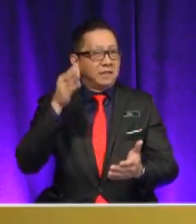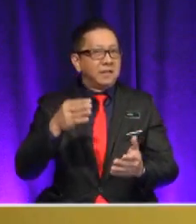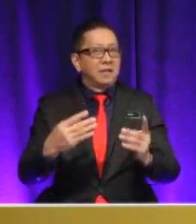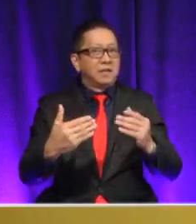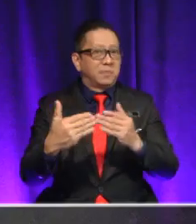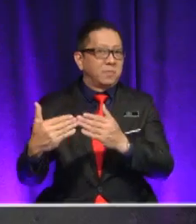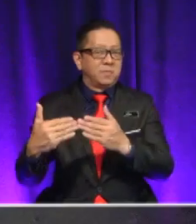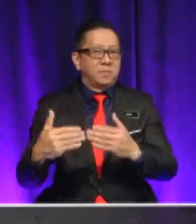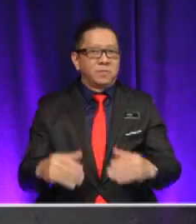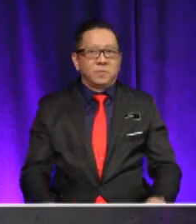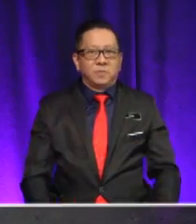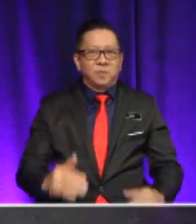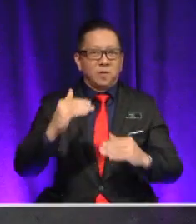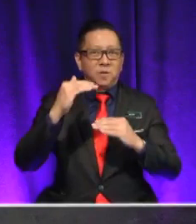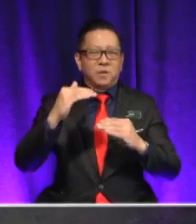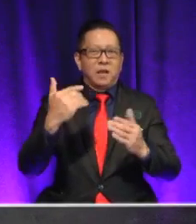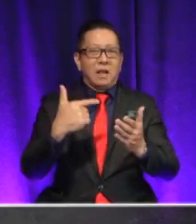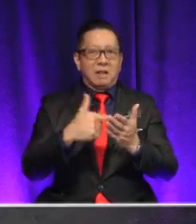yang pertama